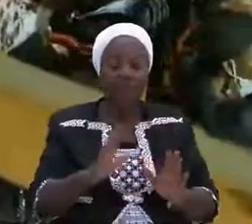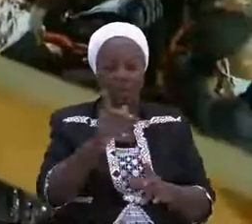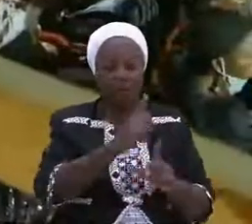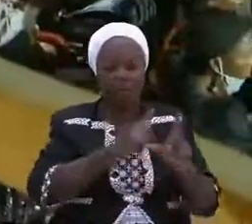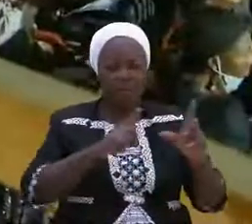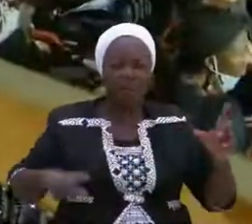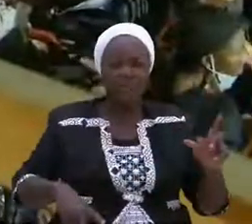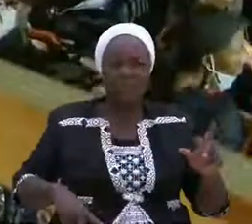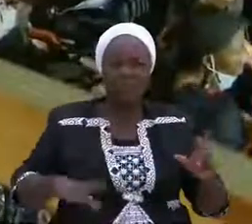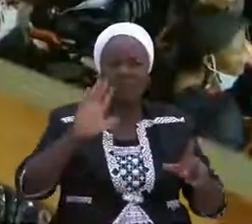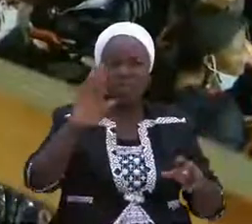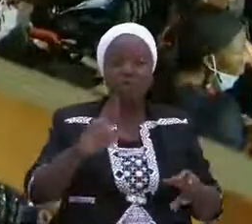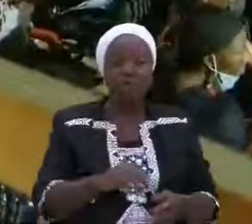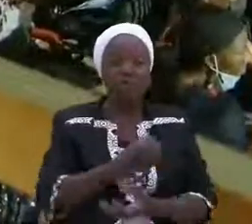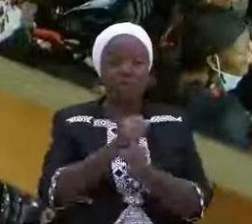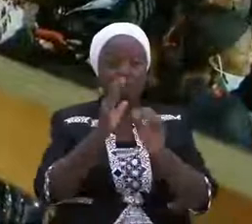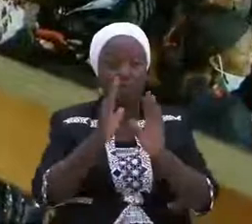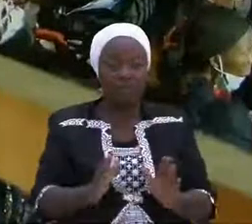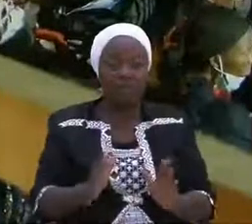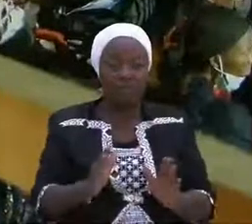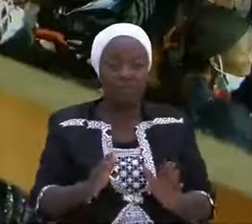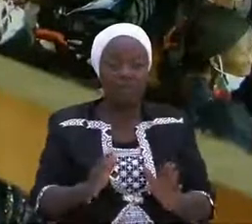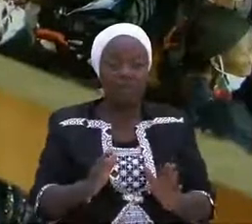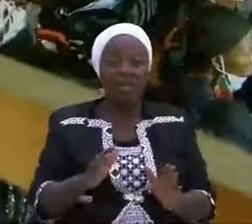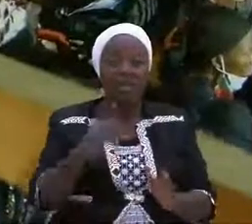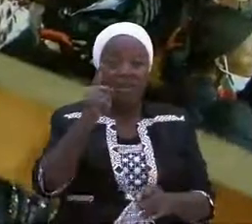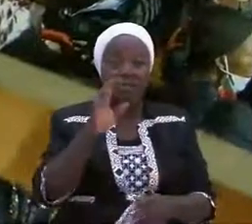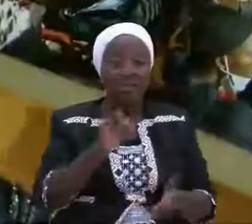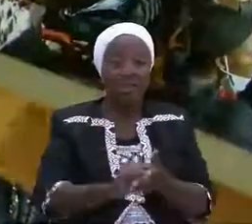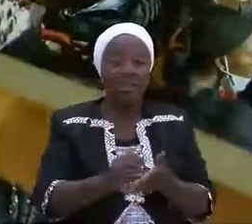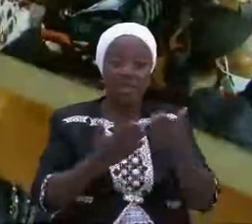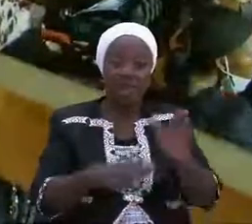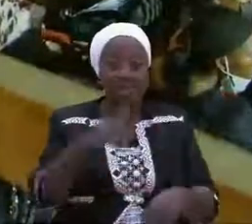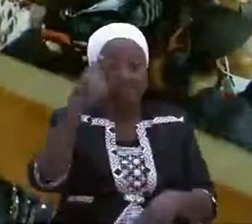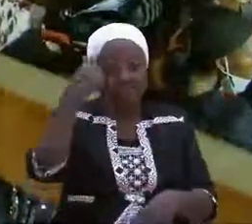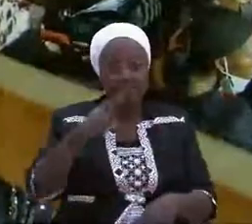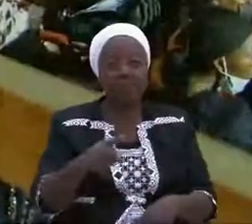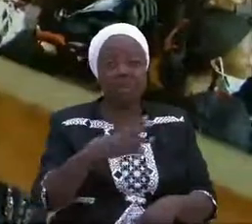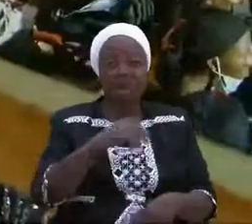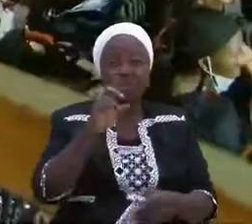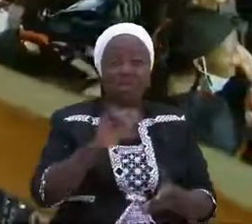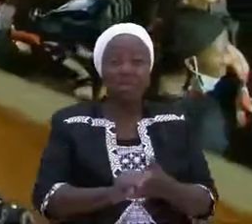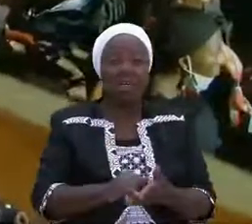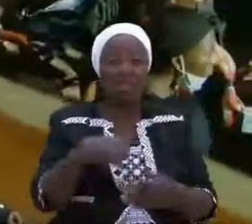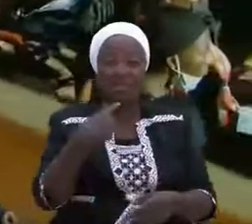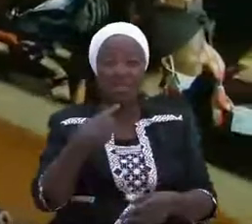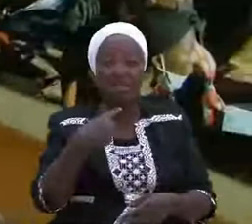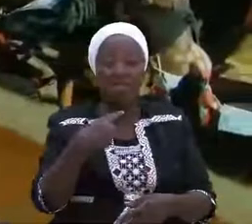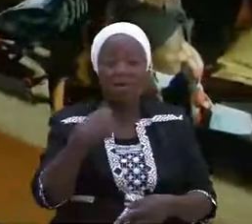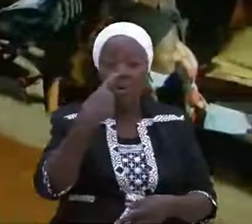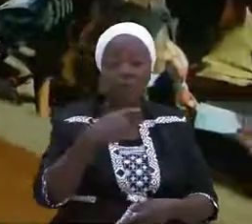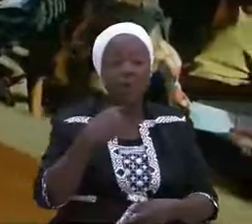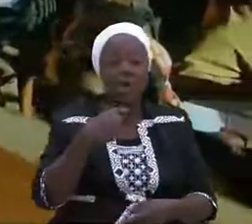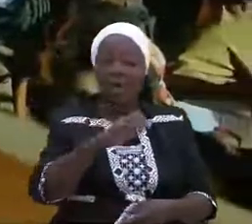Seigneur, ton Rédempteur, celui qui est mort pour toi, celui qui a dit,